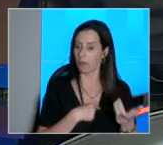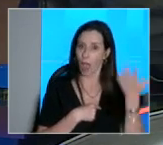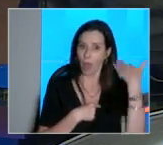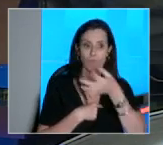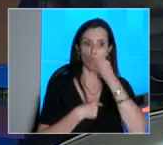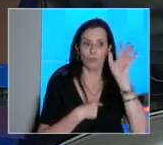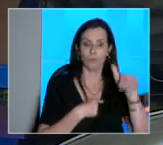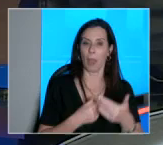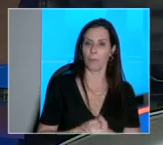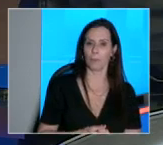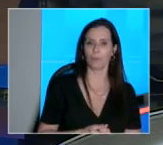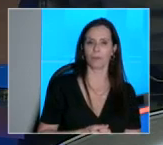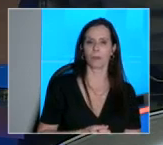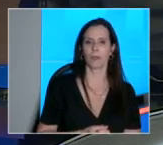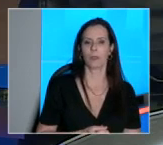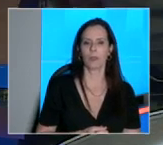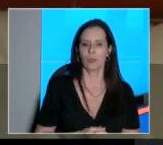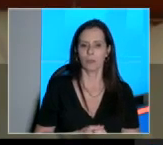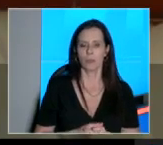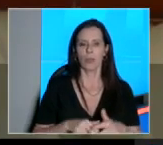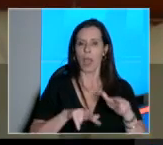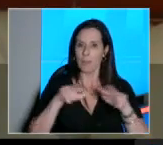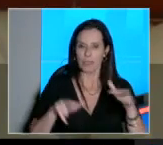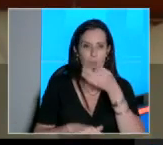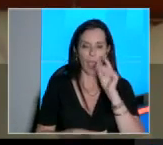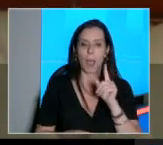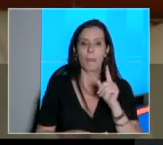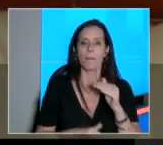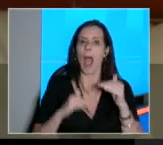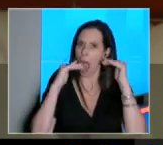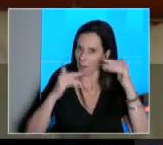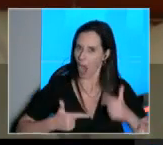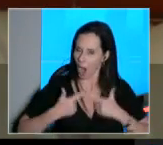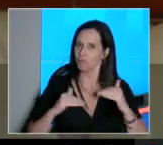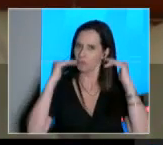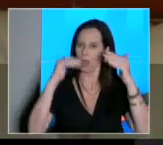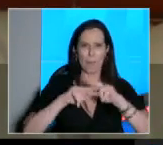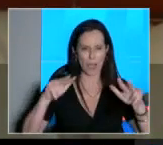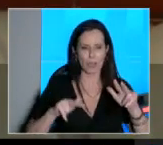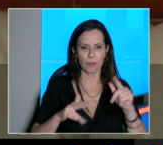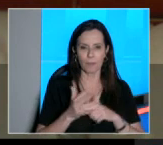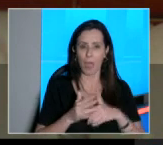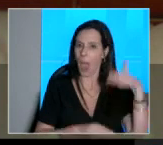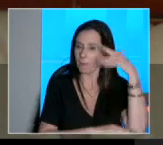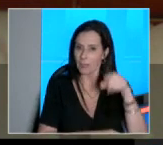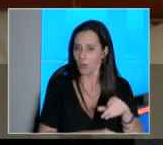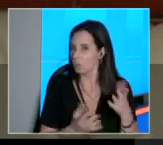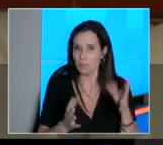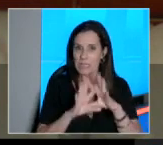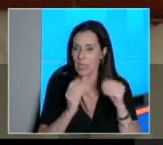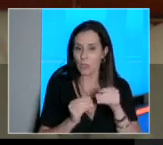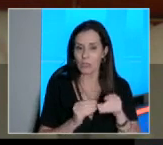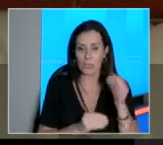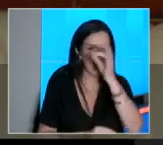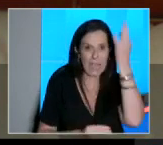בעצם. לא. המצב השתפר, רמת החיים עלתה מאוד, והמצב, המדינה הזו בסך הכל